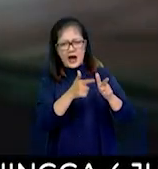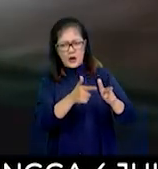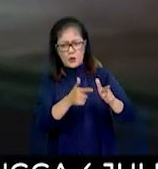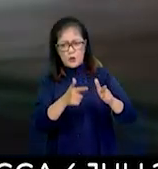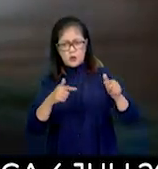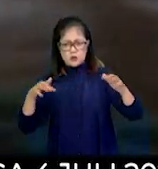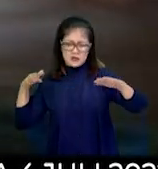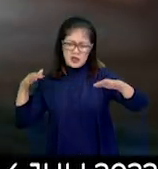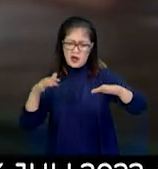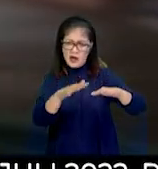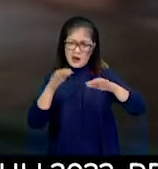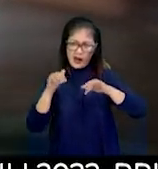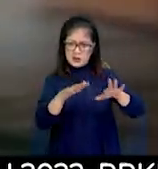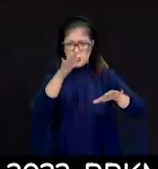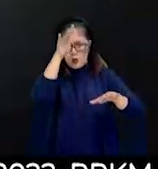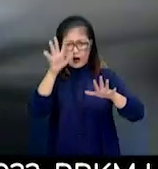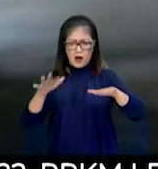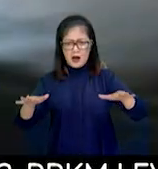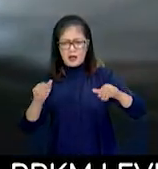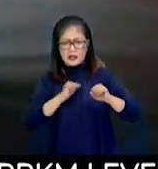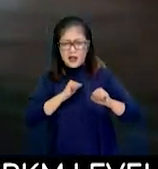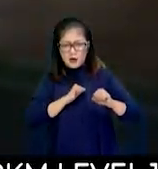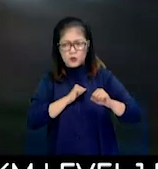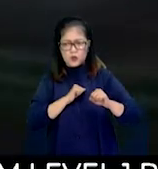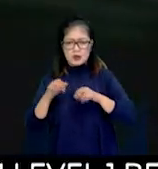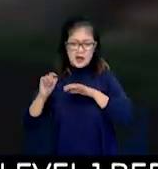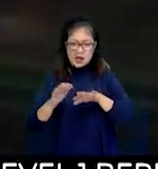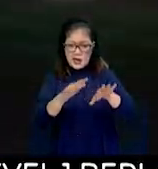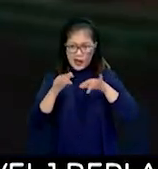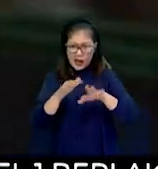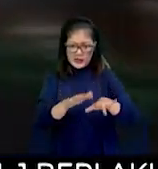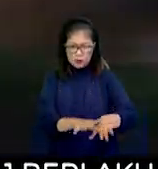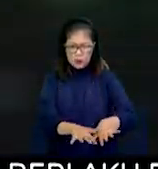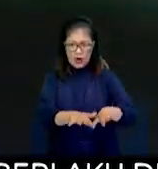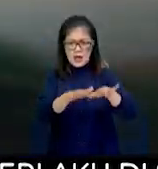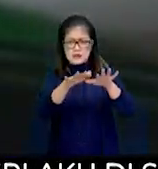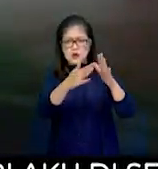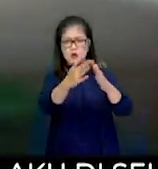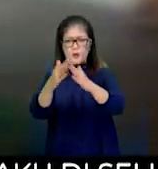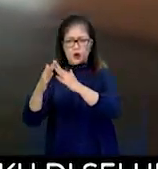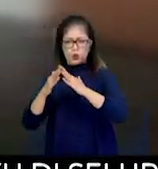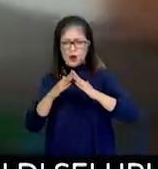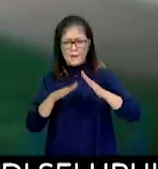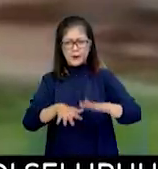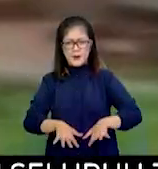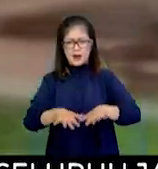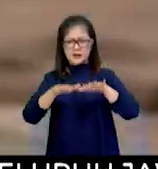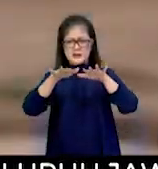bantaran sungai panik dan ketakutan. Banjir sempat meluap dan membuat sejumlah rumah warga di bantaran sungai terkikis